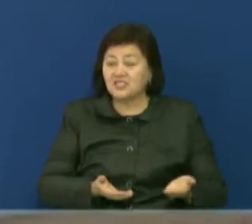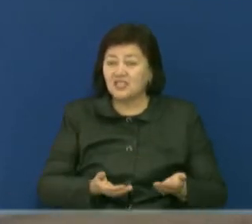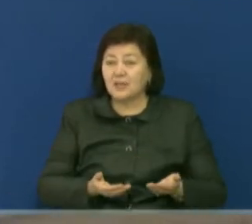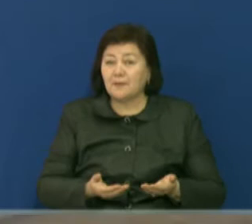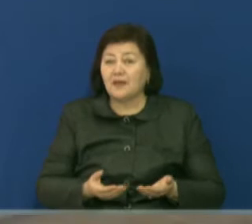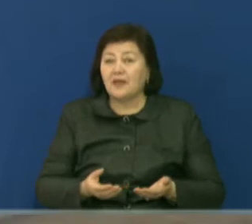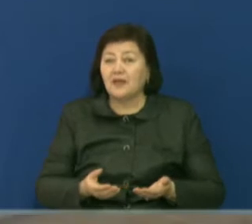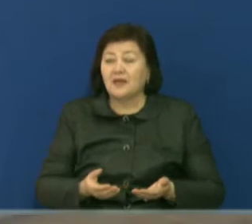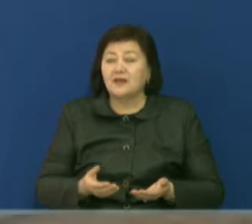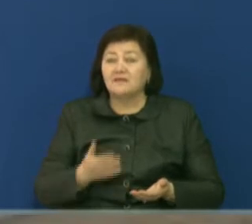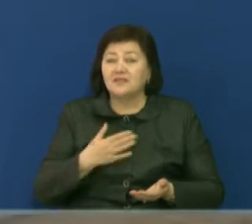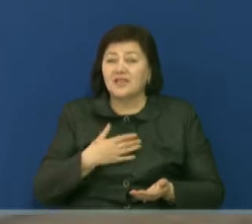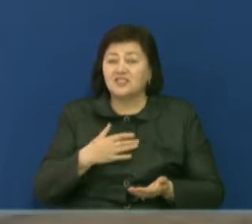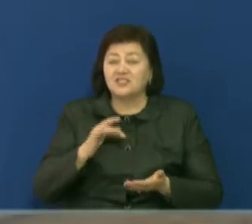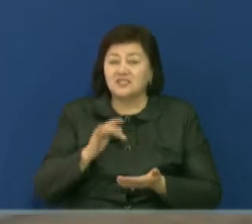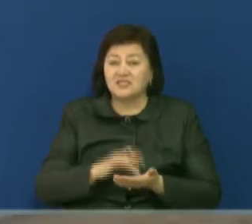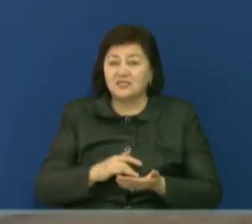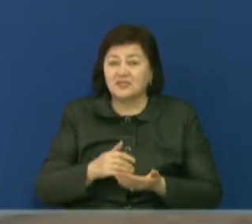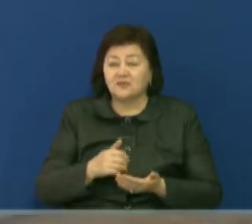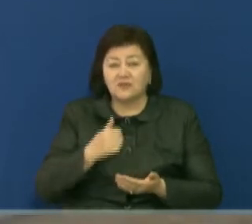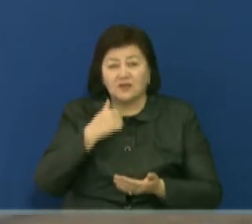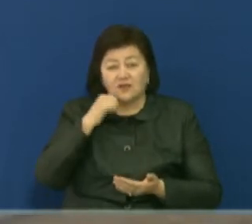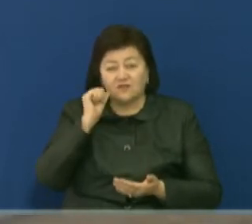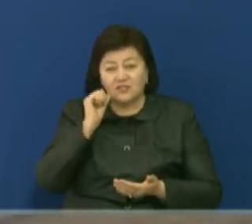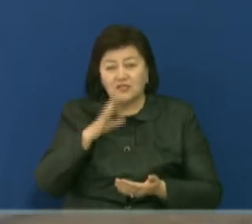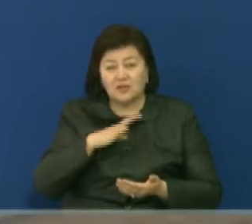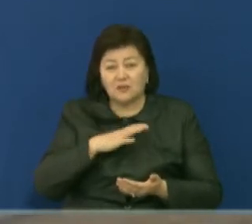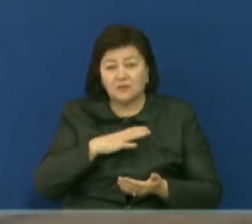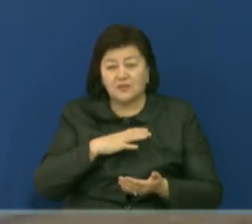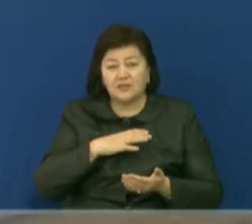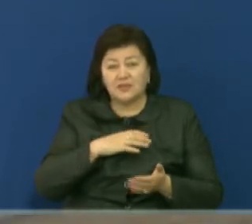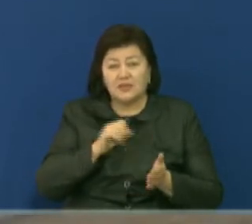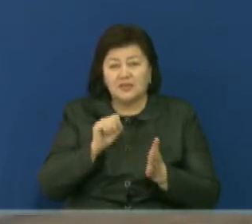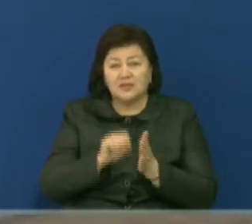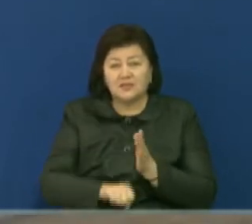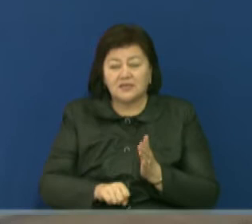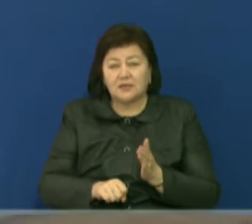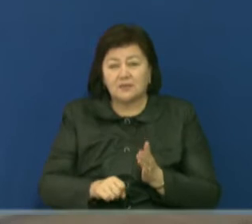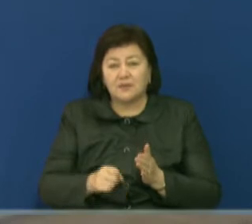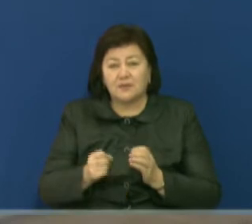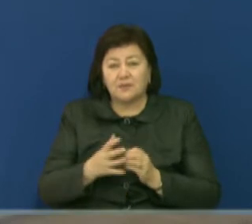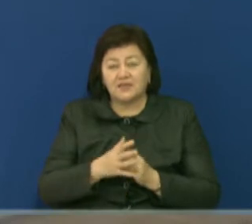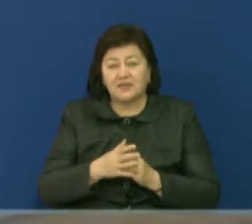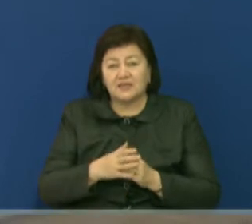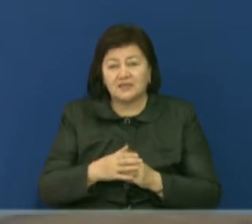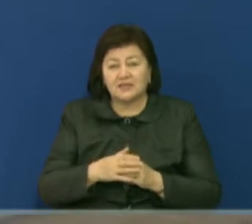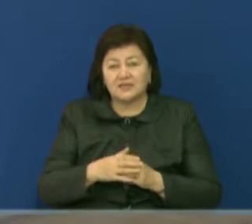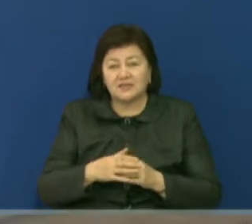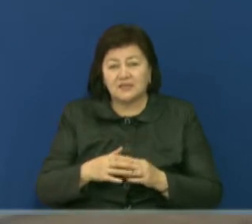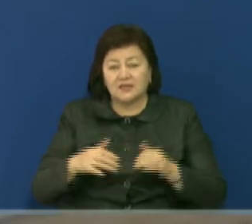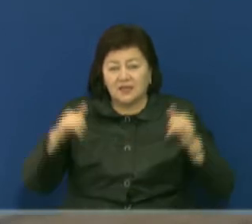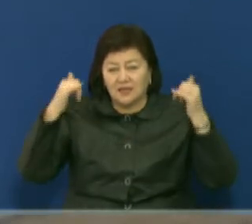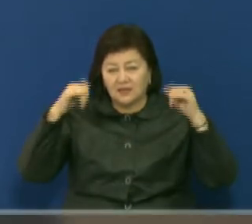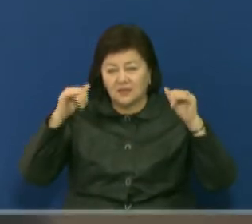торговый центр. Буквально вчера мы забили 15 голов, и теперь мясо от 15 голов лежит